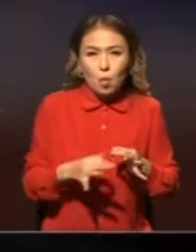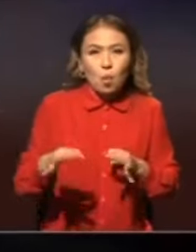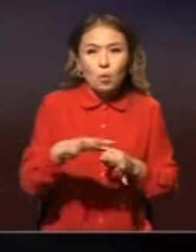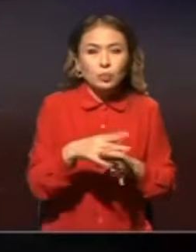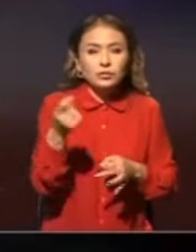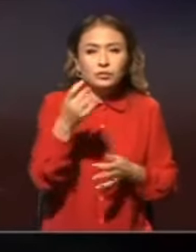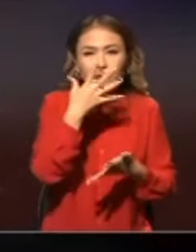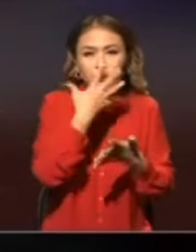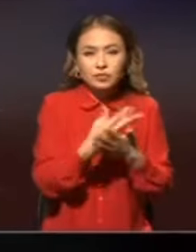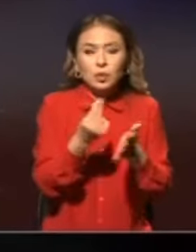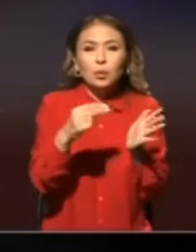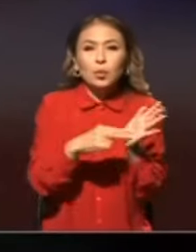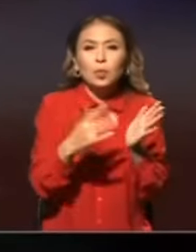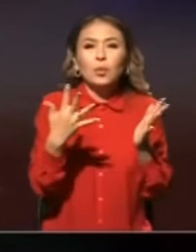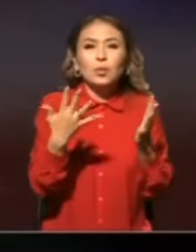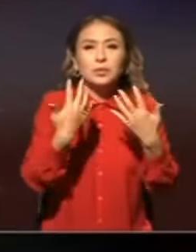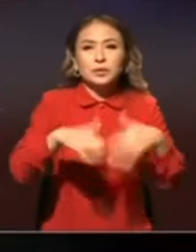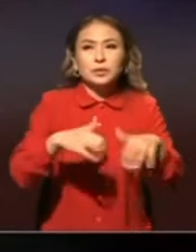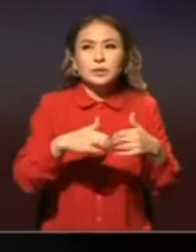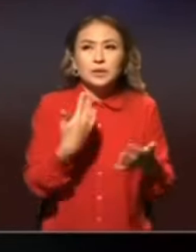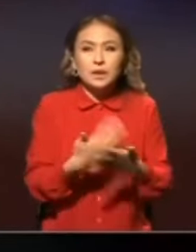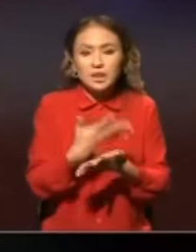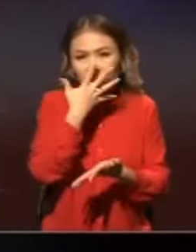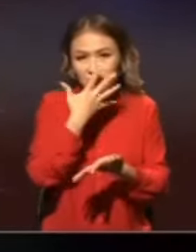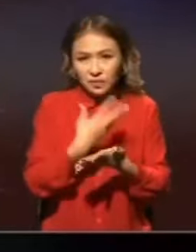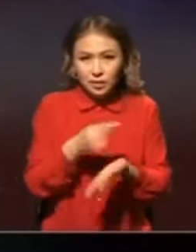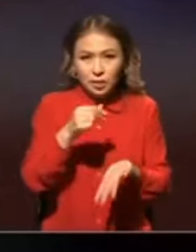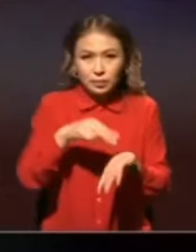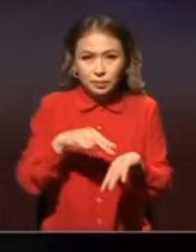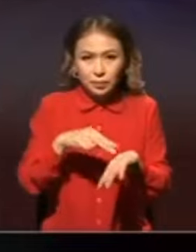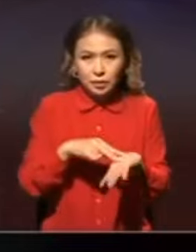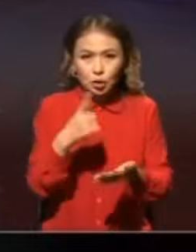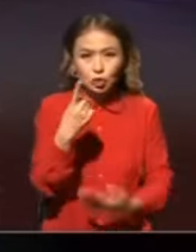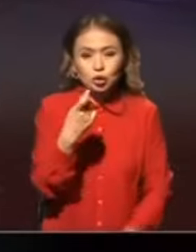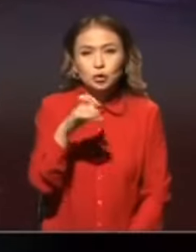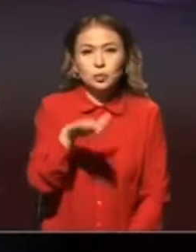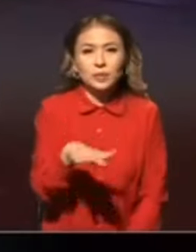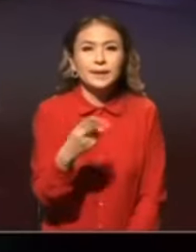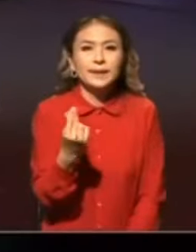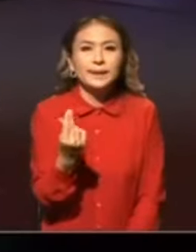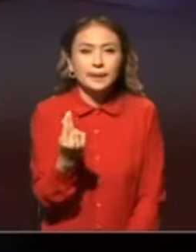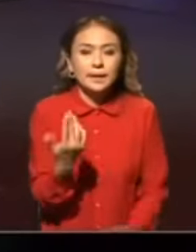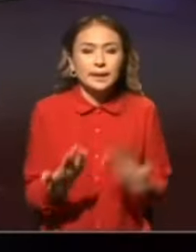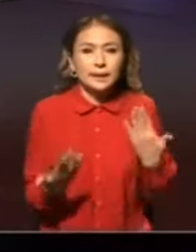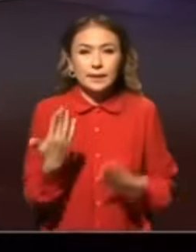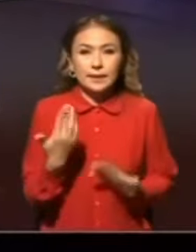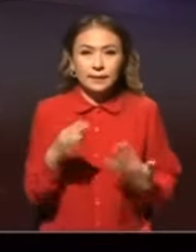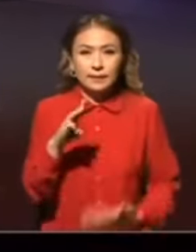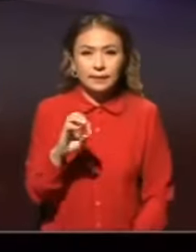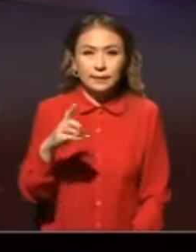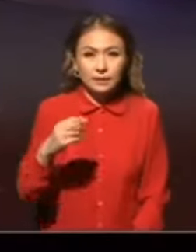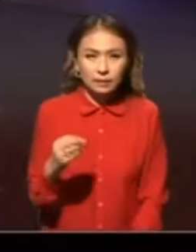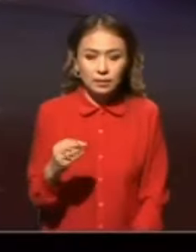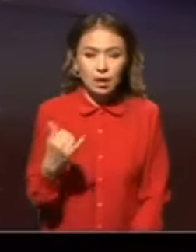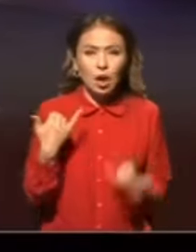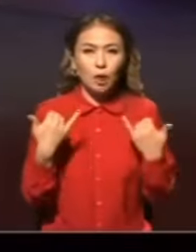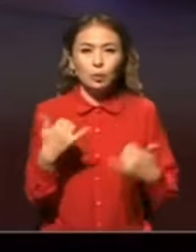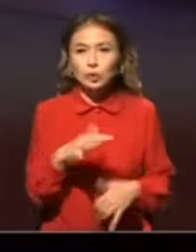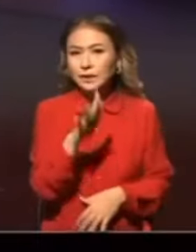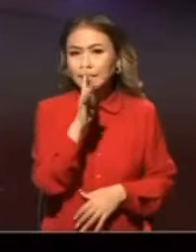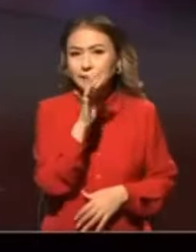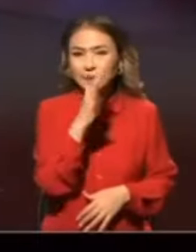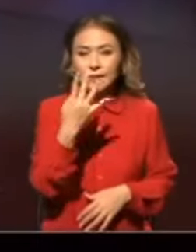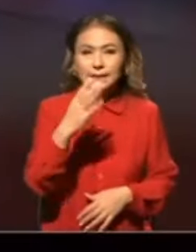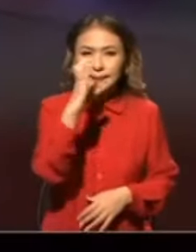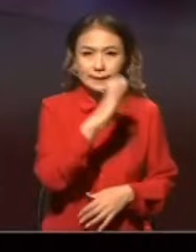бидайдың өзіндік құны қанша екен есептейді. Өзіндік құны бидайдың 100 мың теңге болып есептейтін болса, егер бүгінгі кезде осы